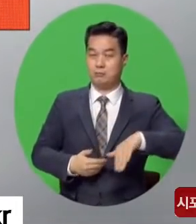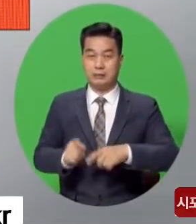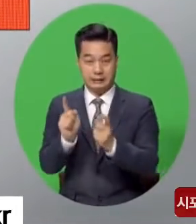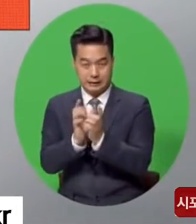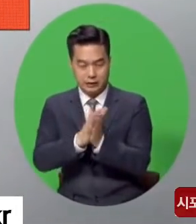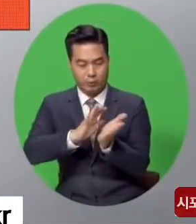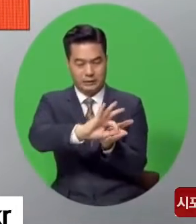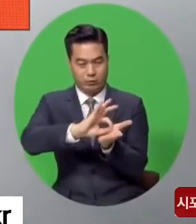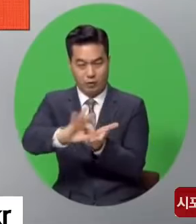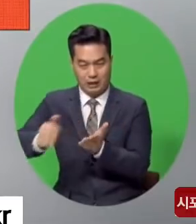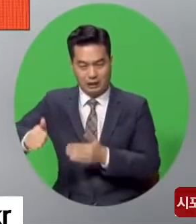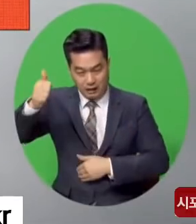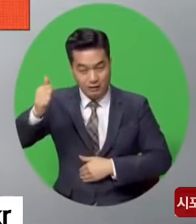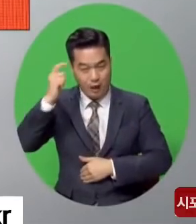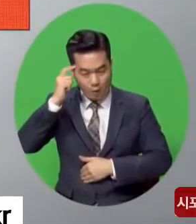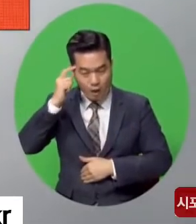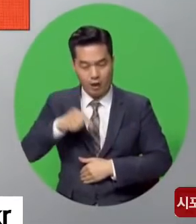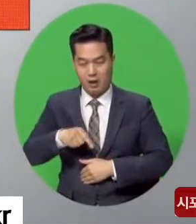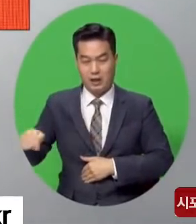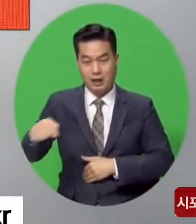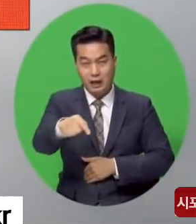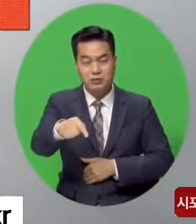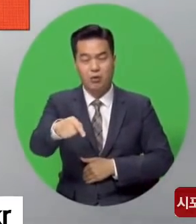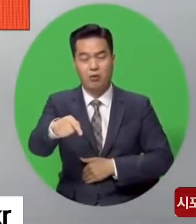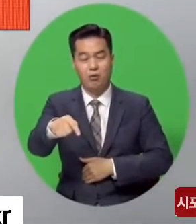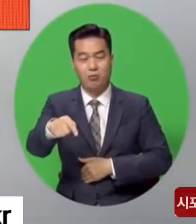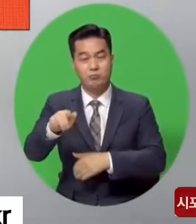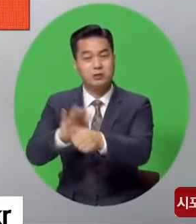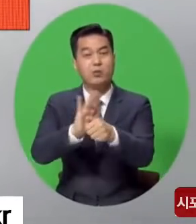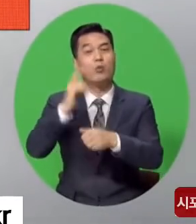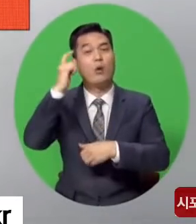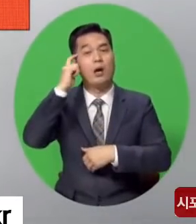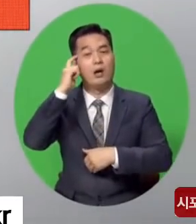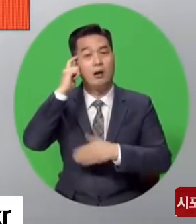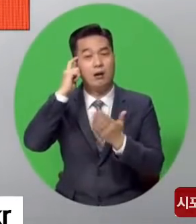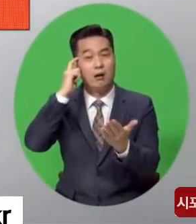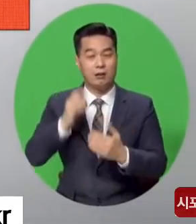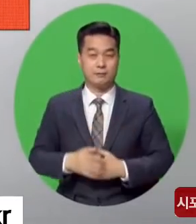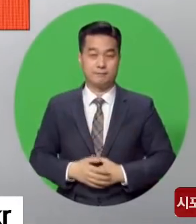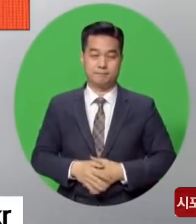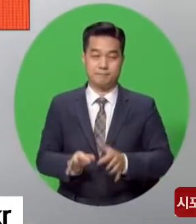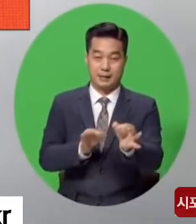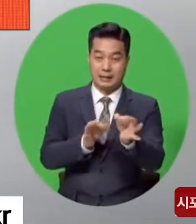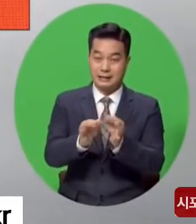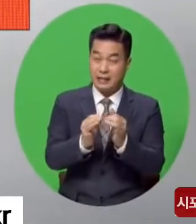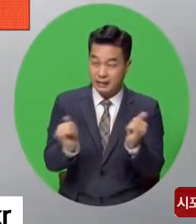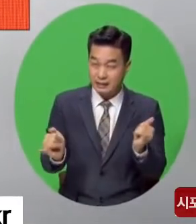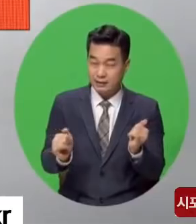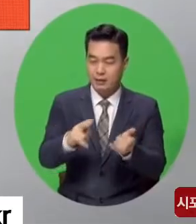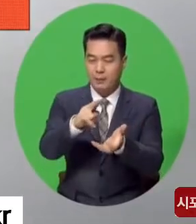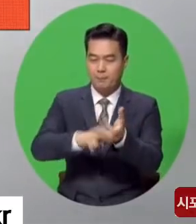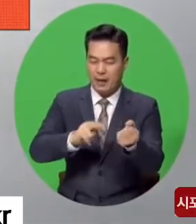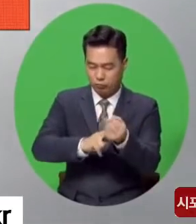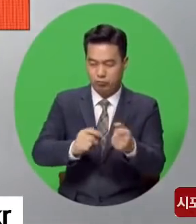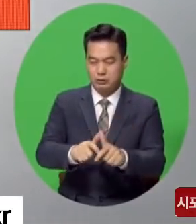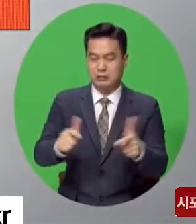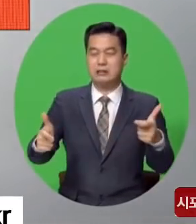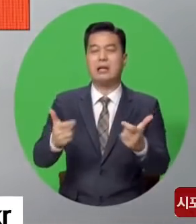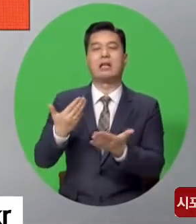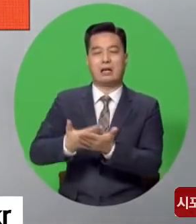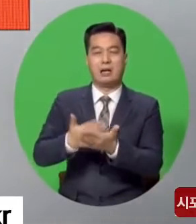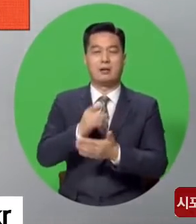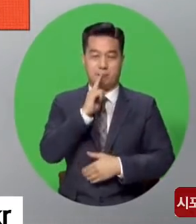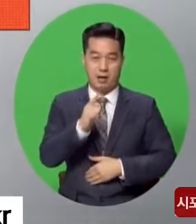직접 지원을 하시지 왜 그런 식으로 우회적으로 그렇게 하십니까? 상인들은 매출을 올려달라고 요구를